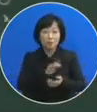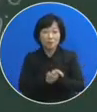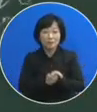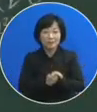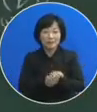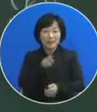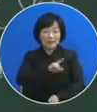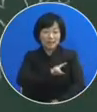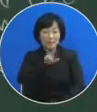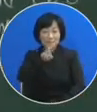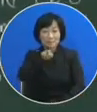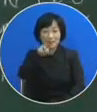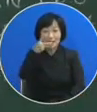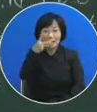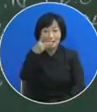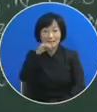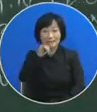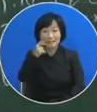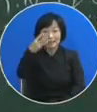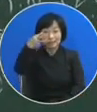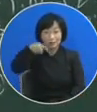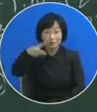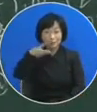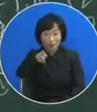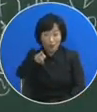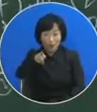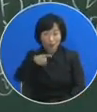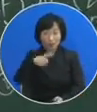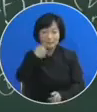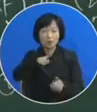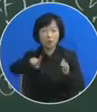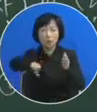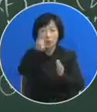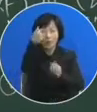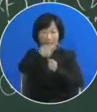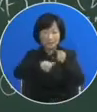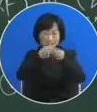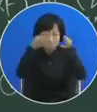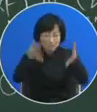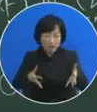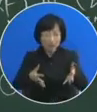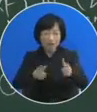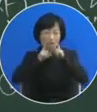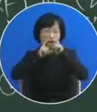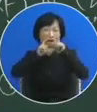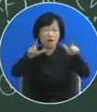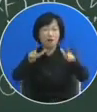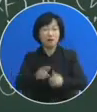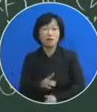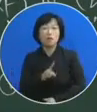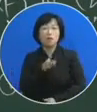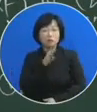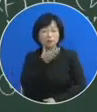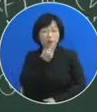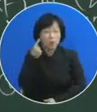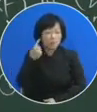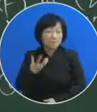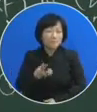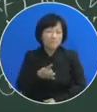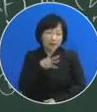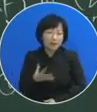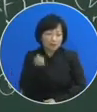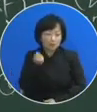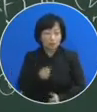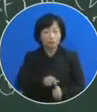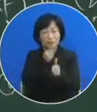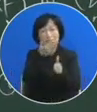루터가 After 1500 years, Martin Luther. 오직 복음으로만 구원받을 수 있다. That you can only receive salvation by the gospel. 로마서 1장 16절. Romans 1